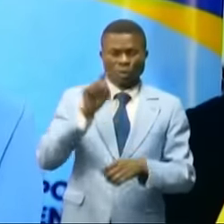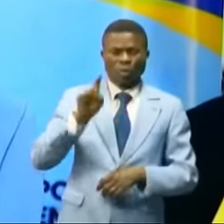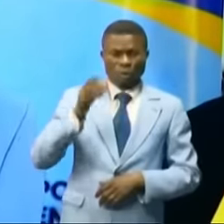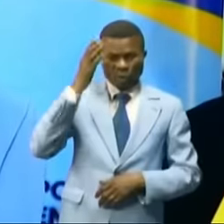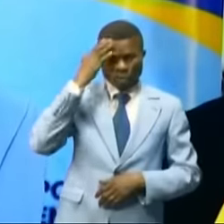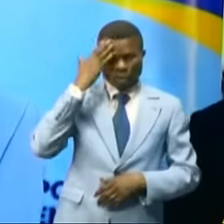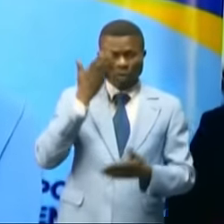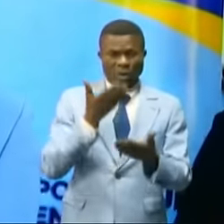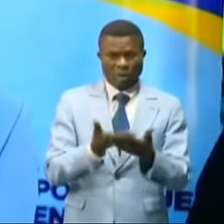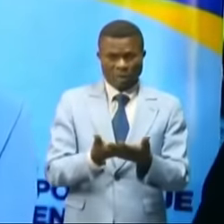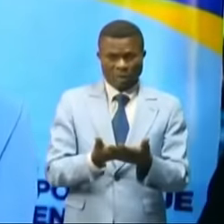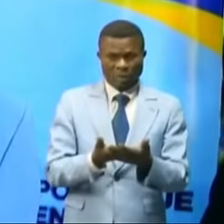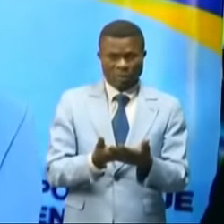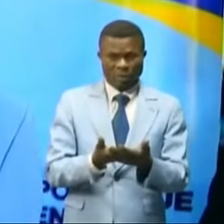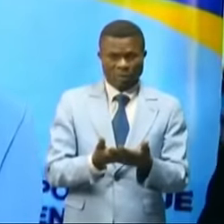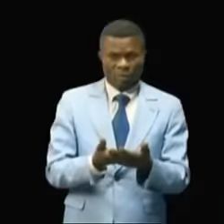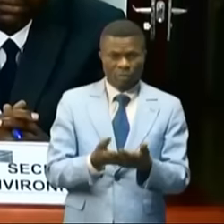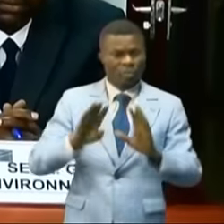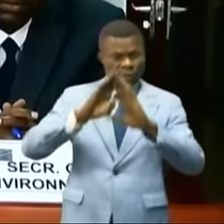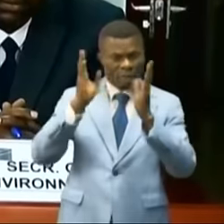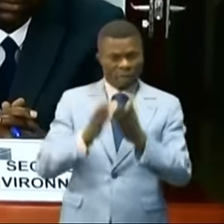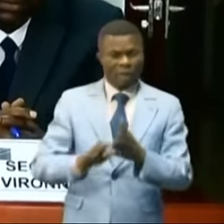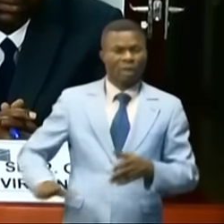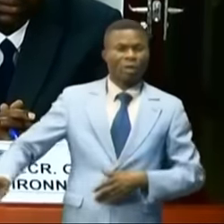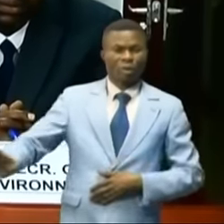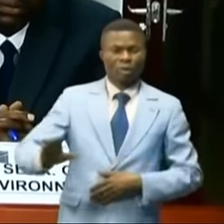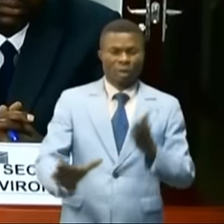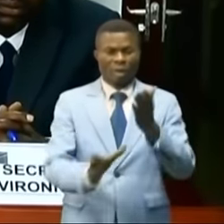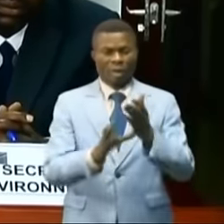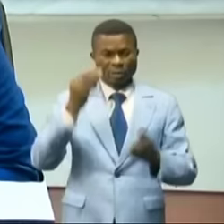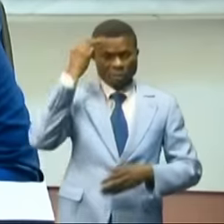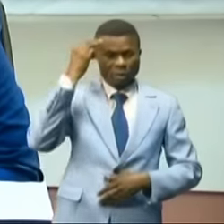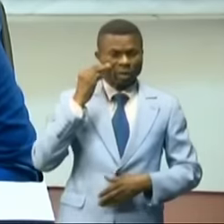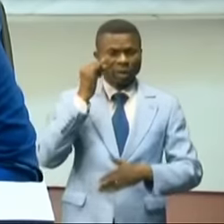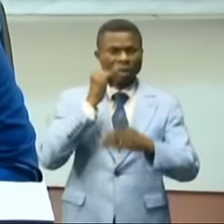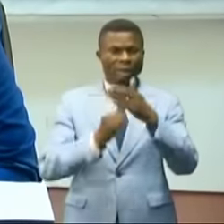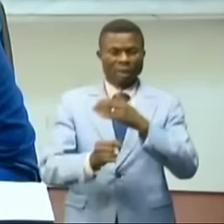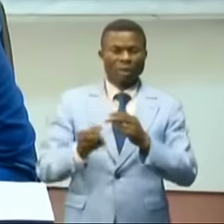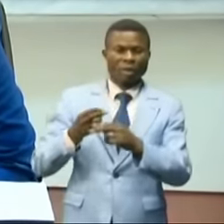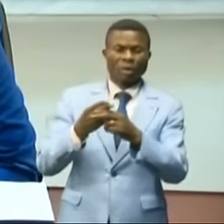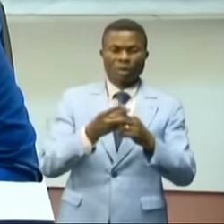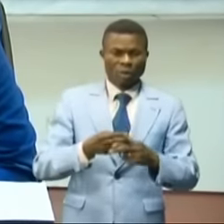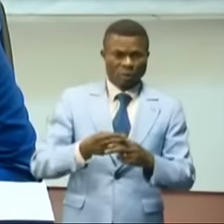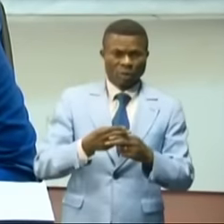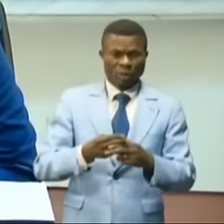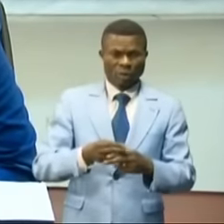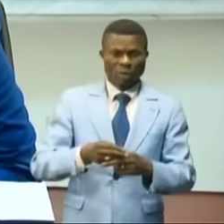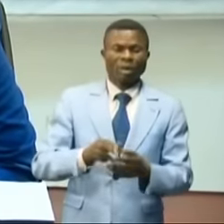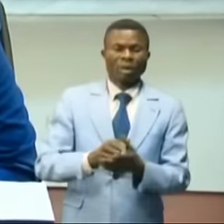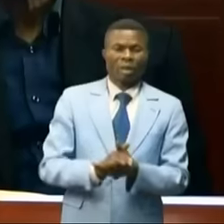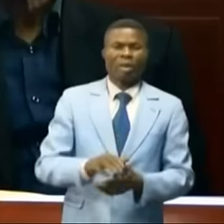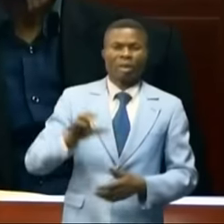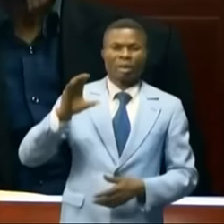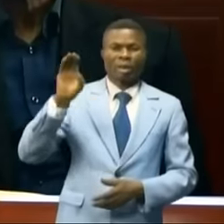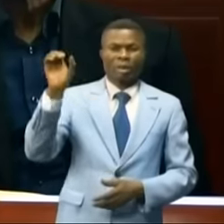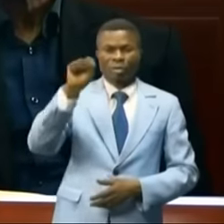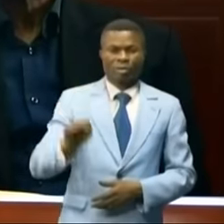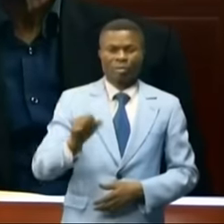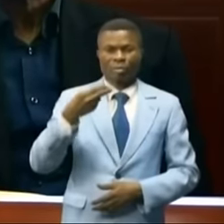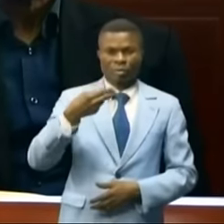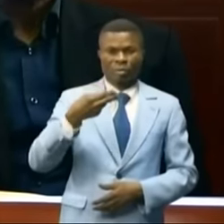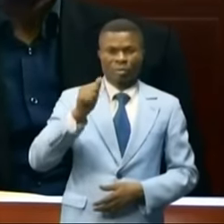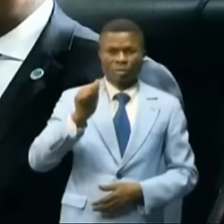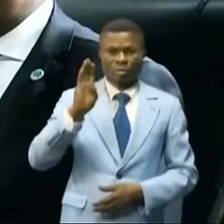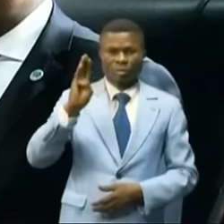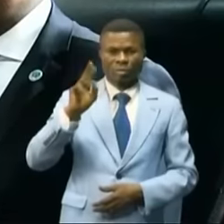être répercuté dans toutes nos entités. Le vice-premier ministre, ministre de l'Intérieur et Sécurité, Jacquemain Chabani, soucié de pérenniser